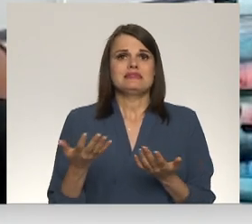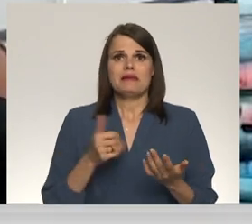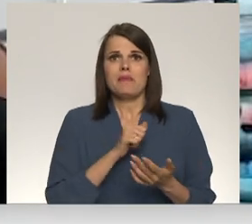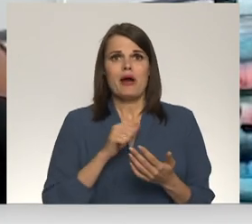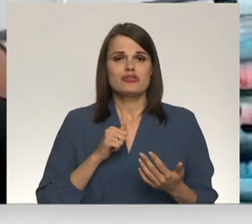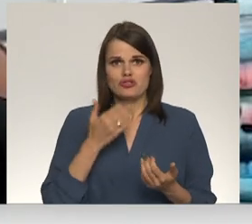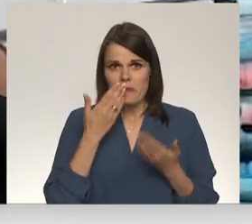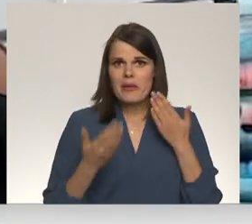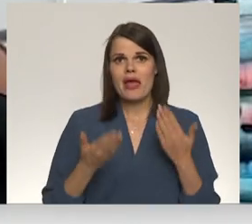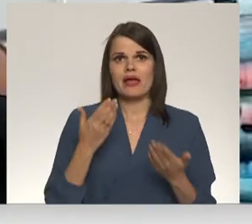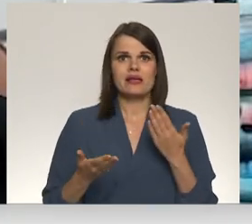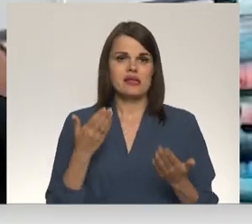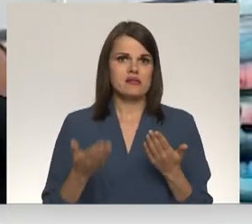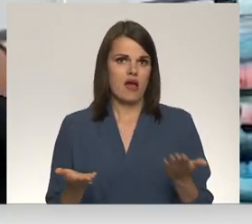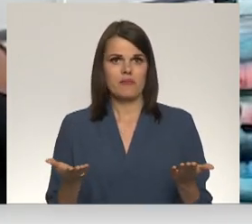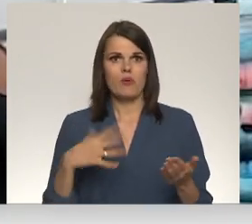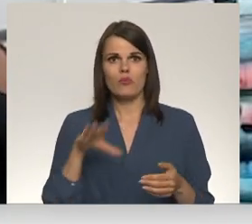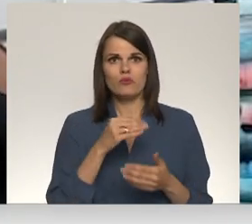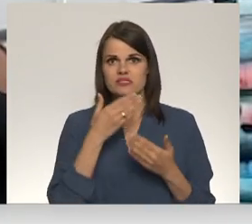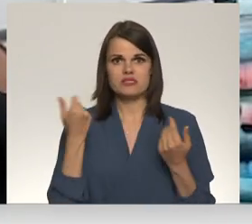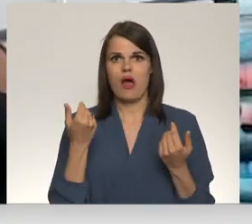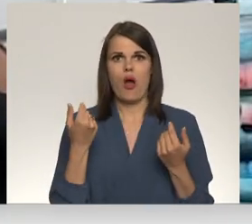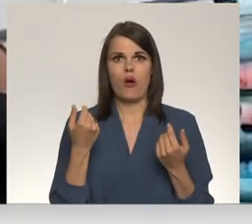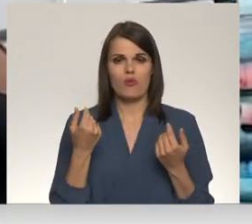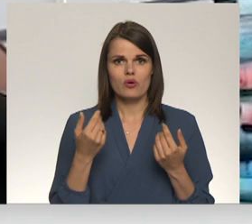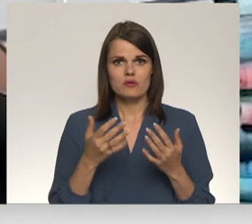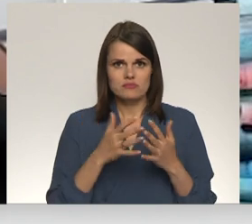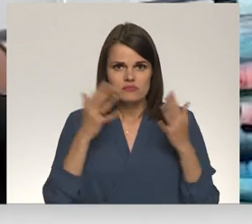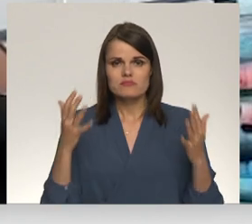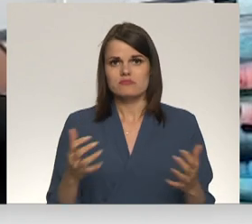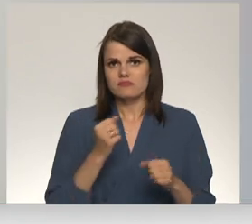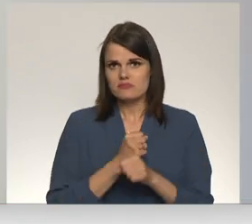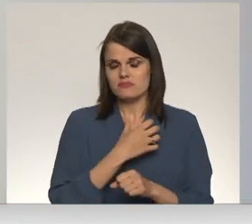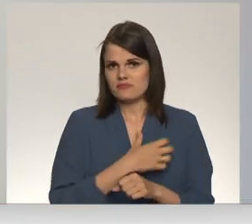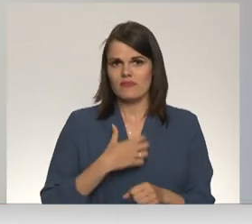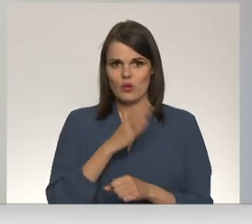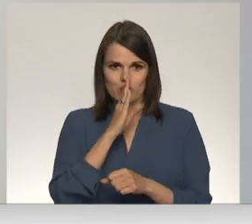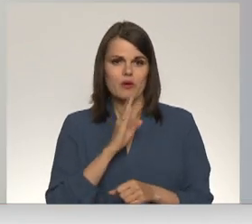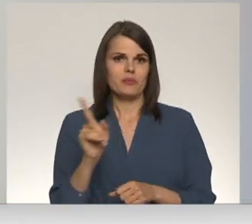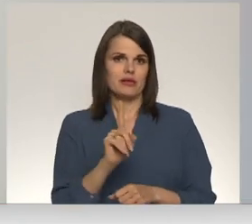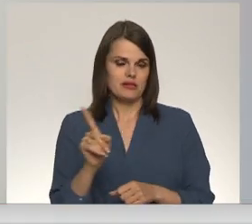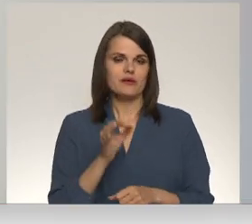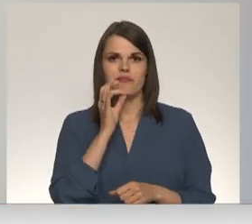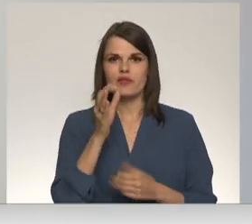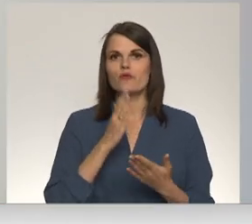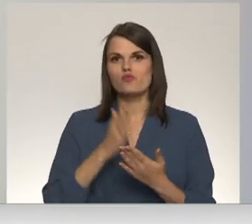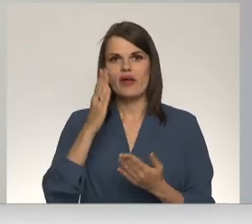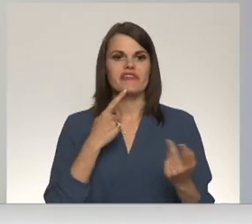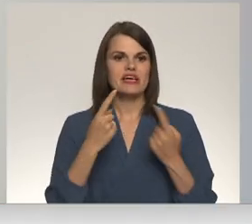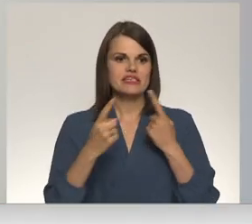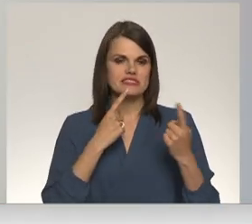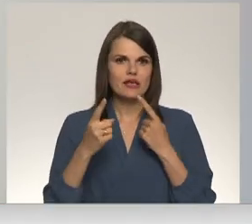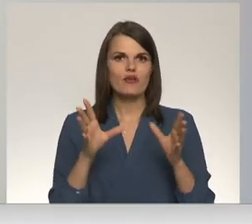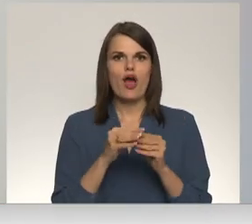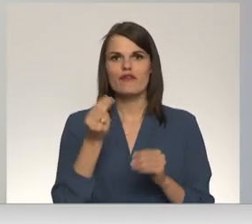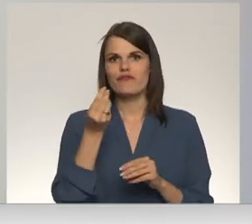laiku, tāpēc, ka mums varbūt nav citu, ko darīt. Tas ir patiešām šoreiz nopietni. Notiek sarunas ar